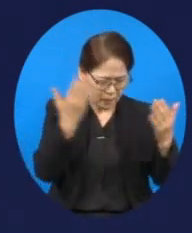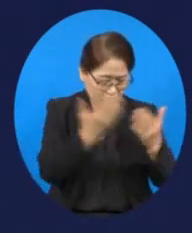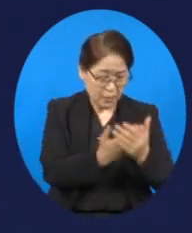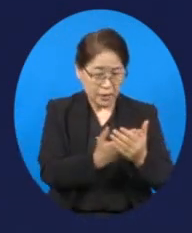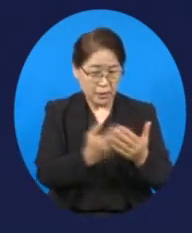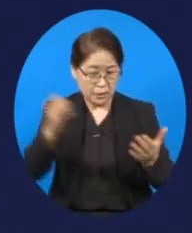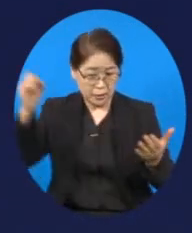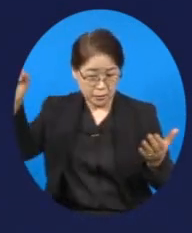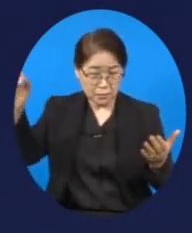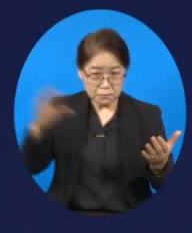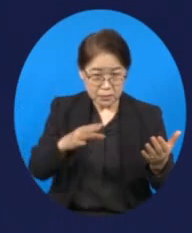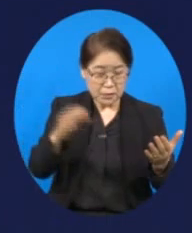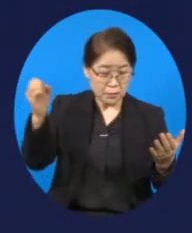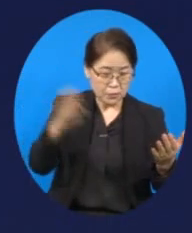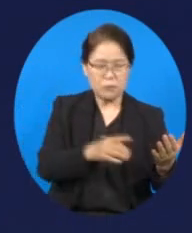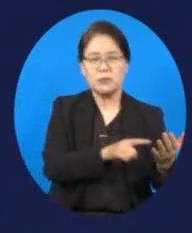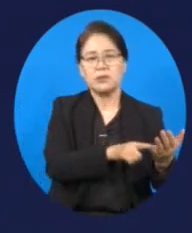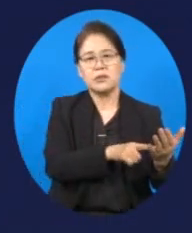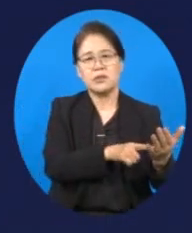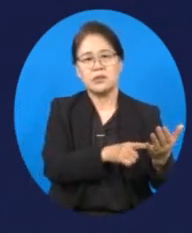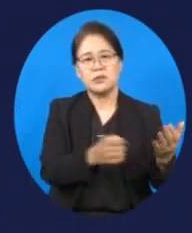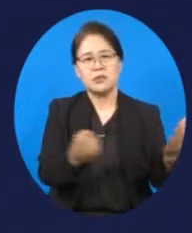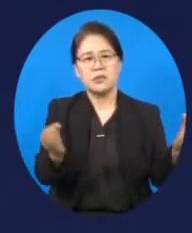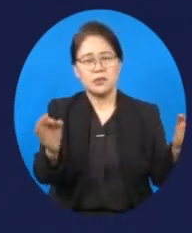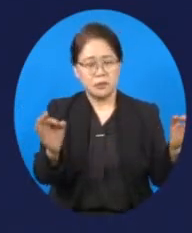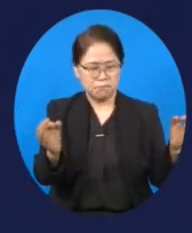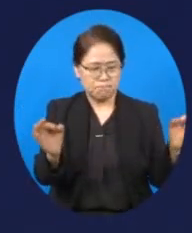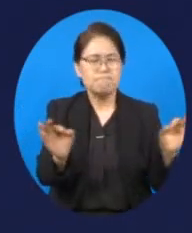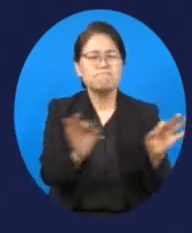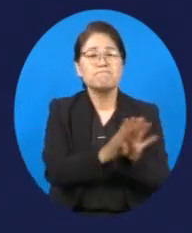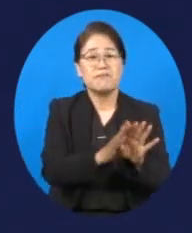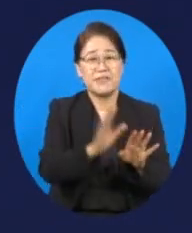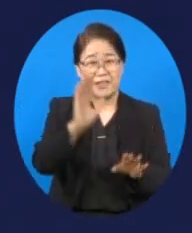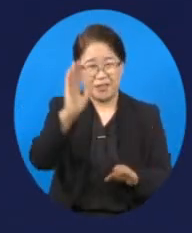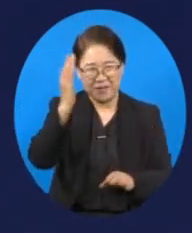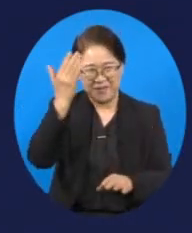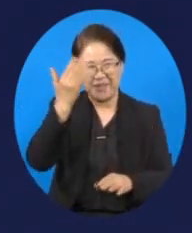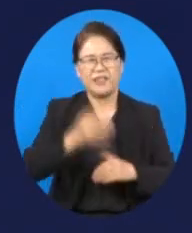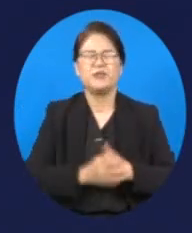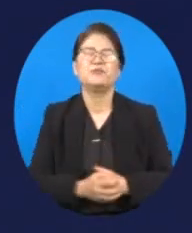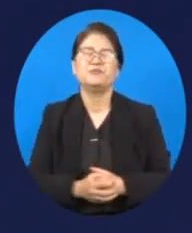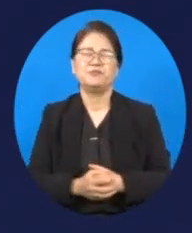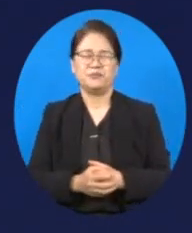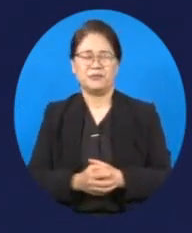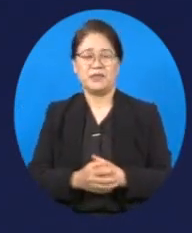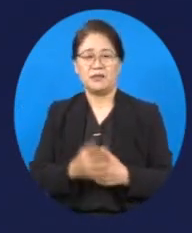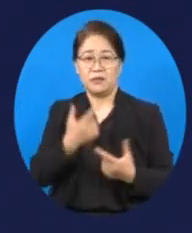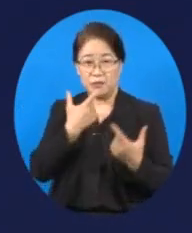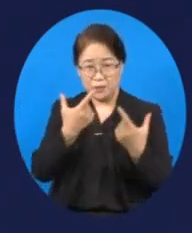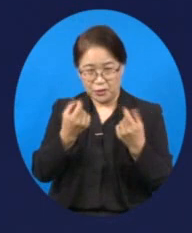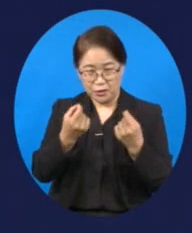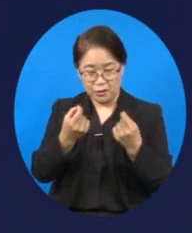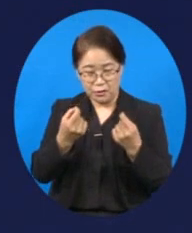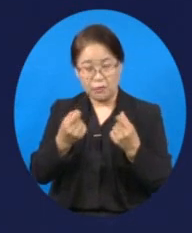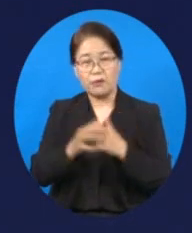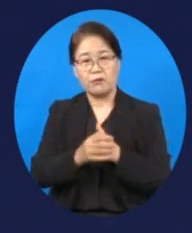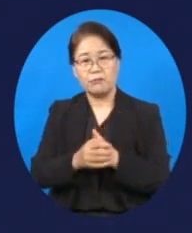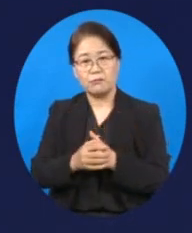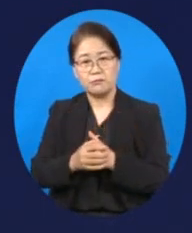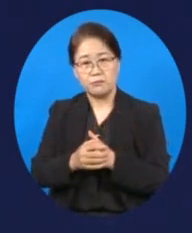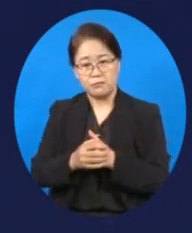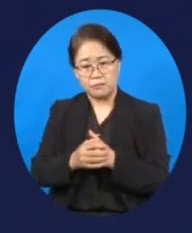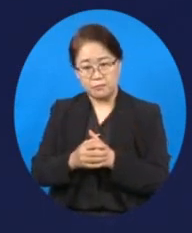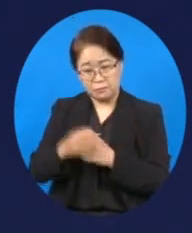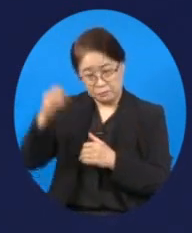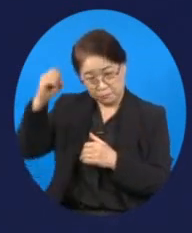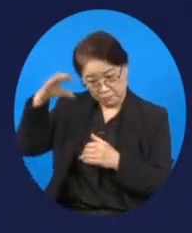빛이 임하면요 그 어둠은 사라질 수밖에 없는 것입니다 그러므로 빛으로 보냄을 받은